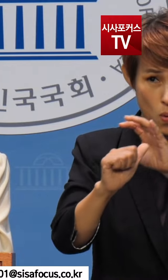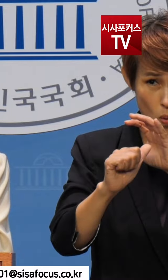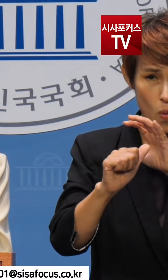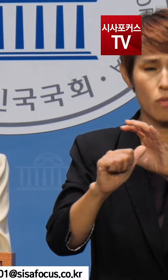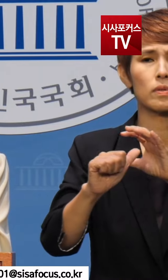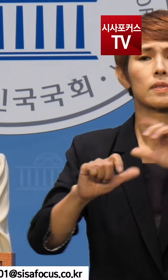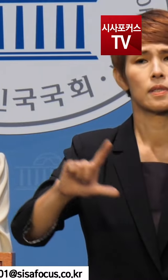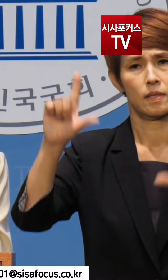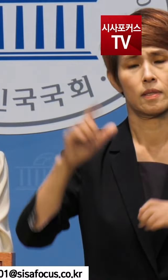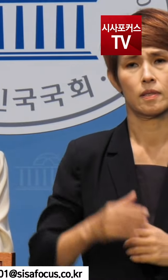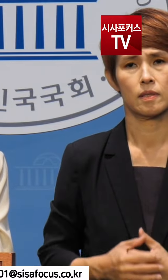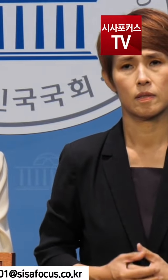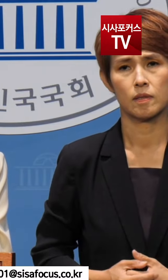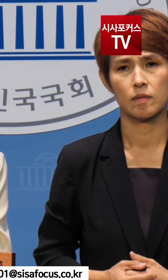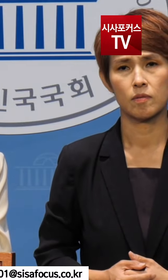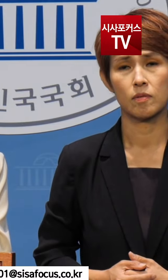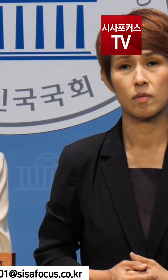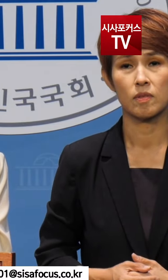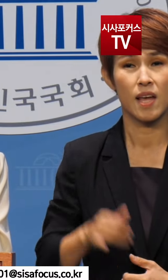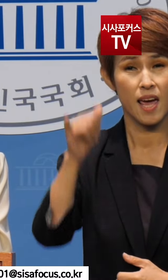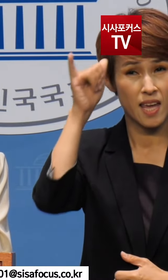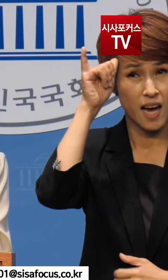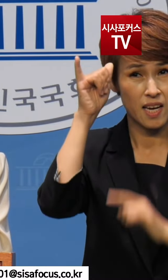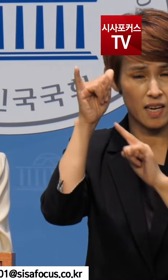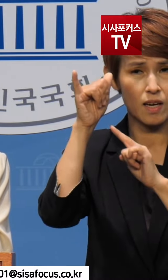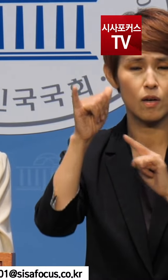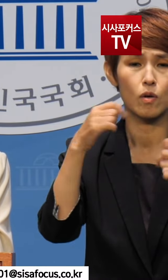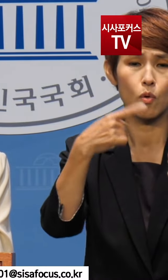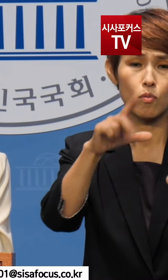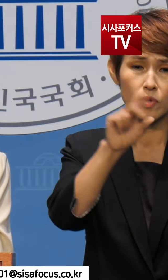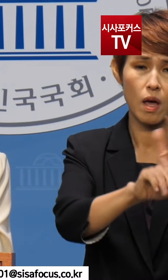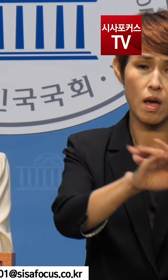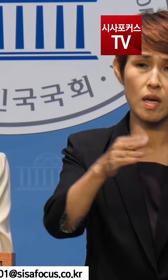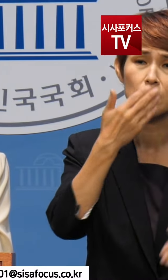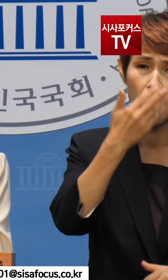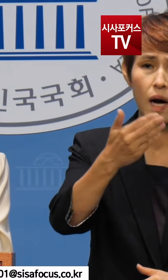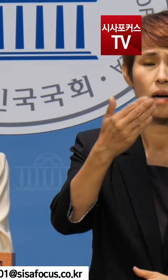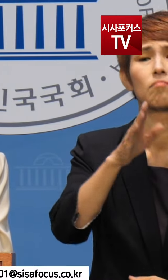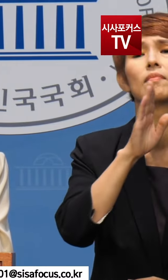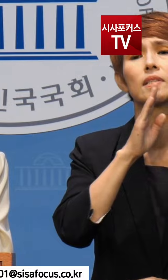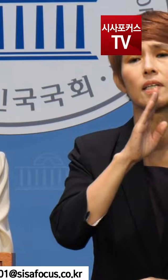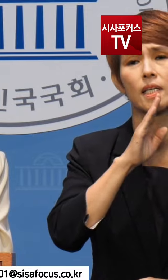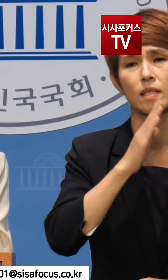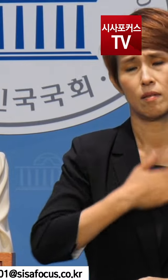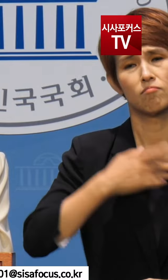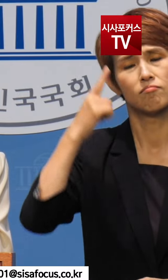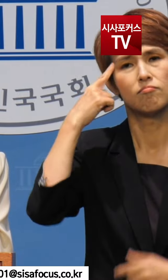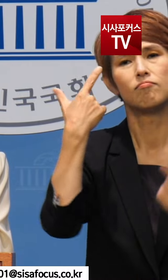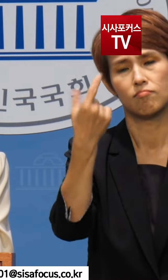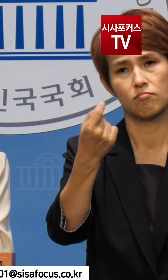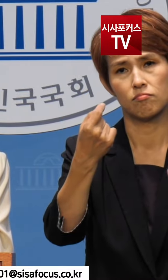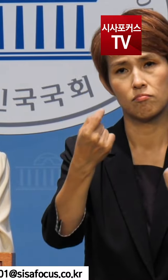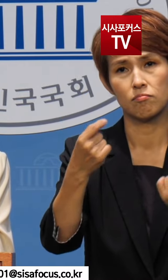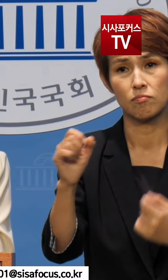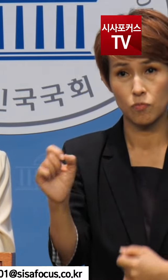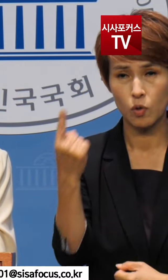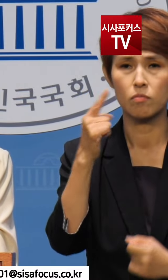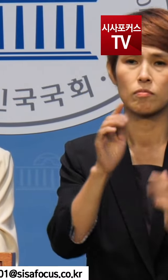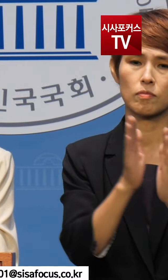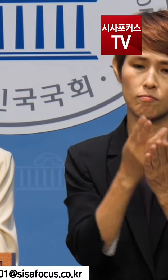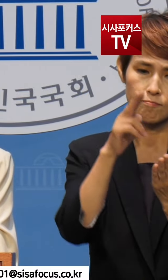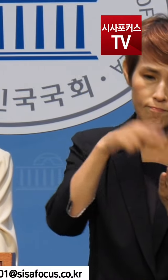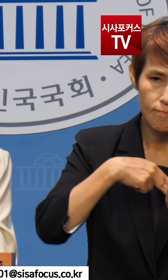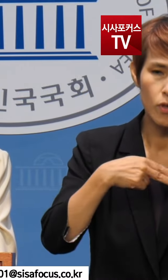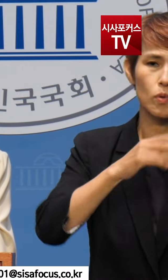자세입니다. 저는 AI가 교육의 문제를 해결해 줄 수 있다고 생각합니다. 그래서 독서와 토론이 중요한